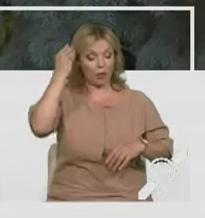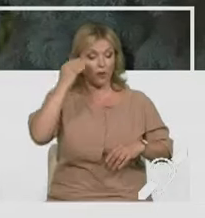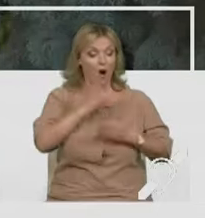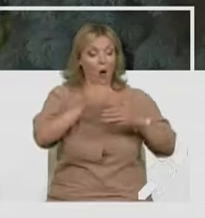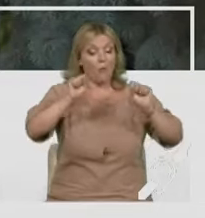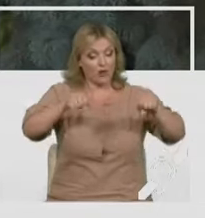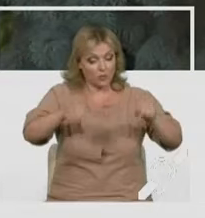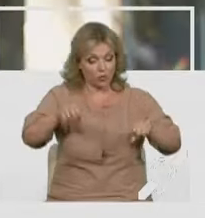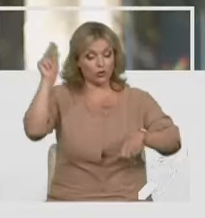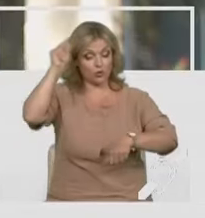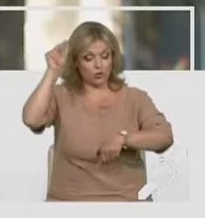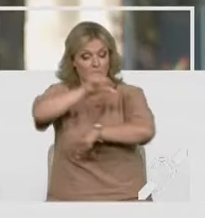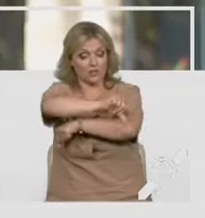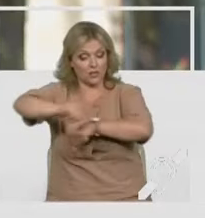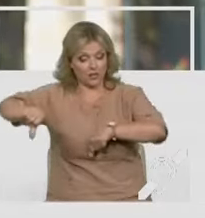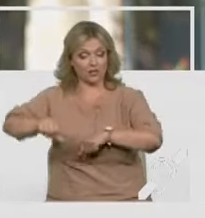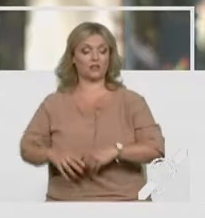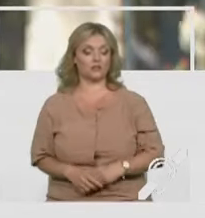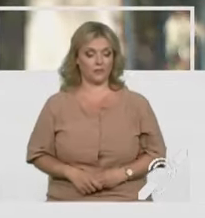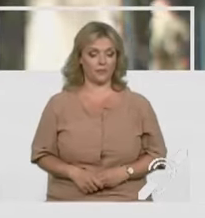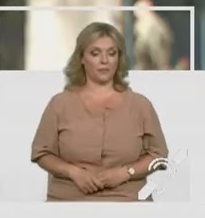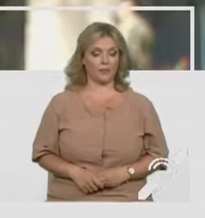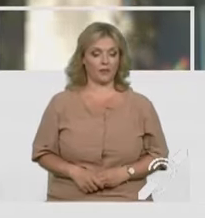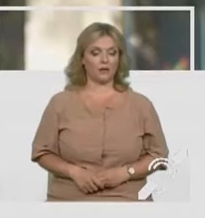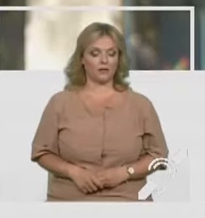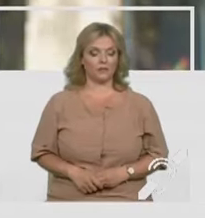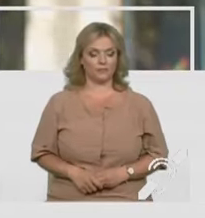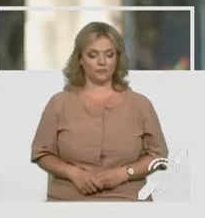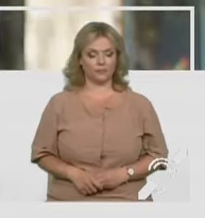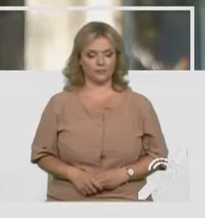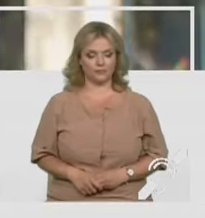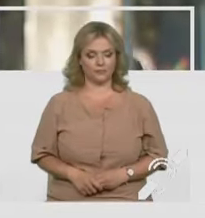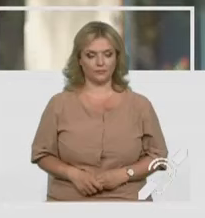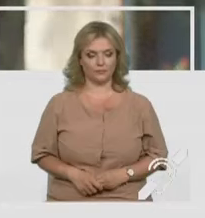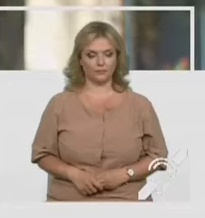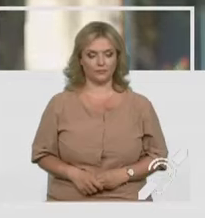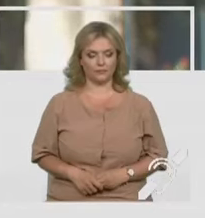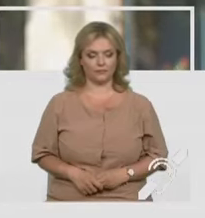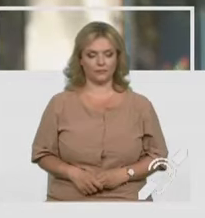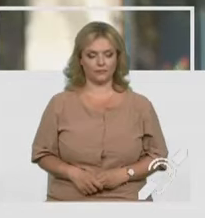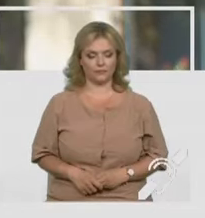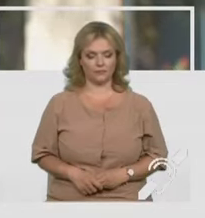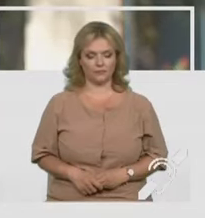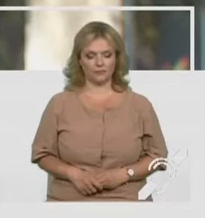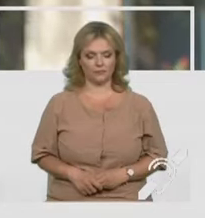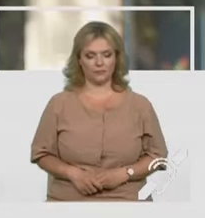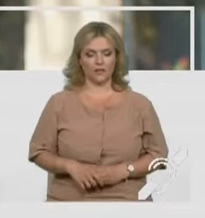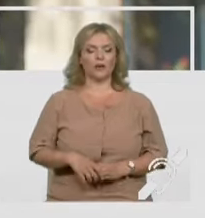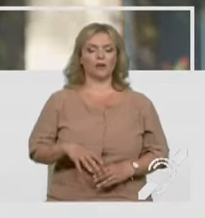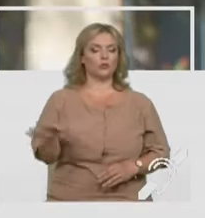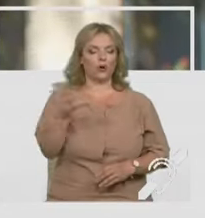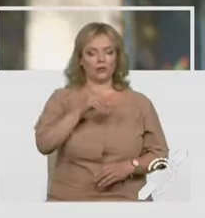să studieze peste hotare. Noi cunoaștem că toate aceste țări menționate mai sus în care ei se instruiesc sunt țări